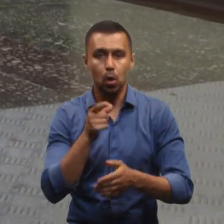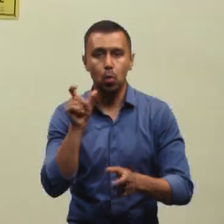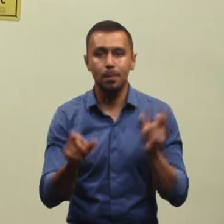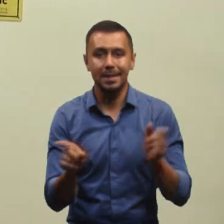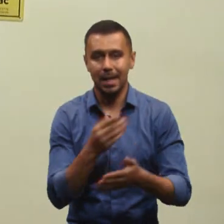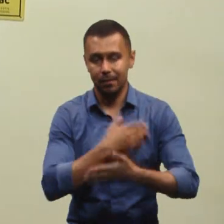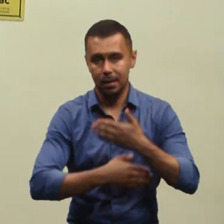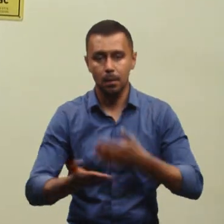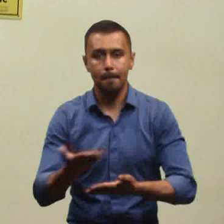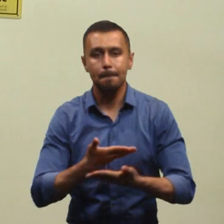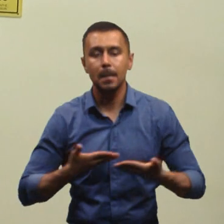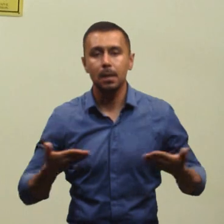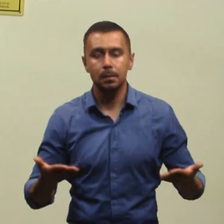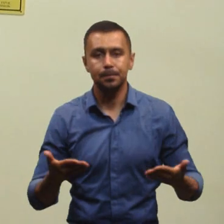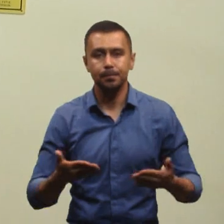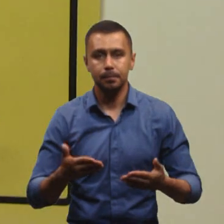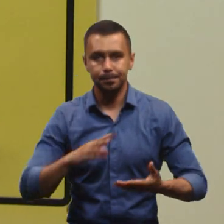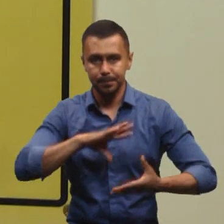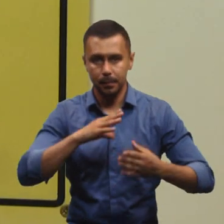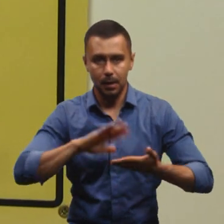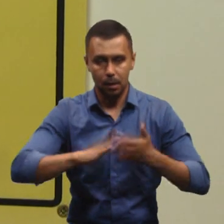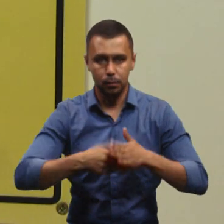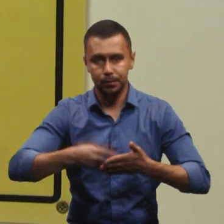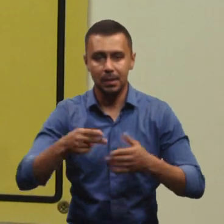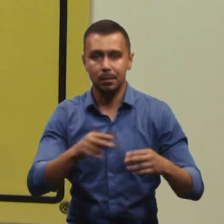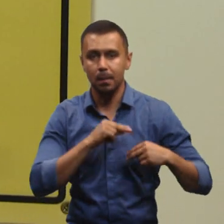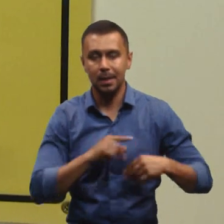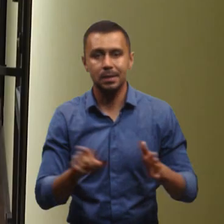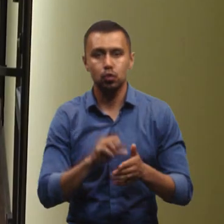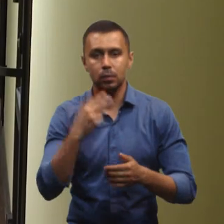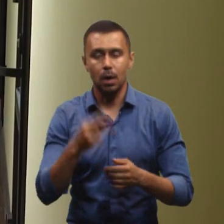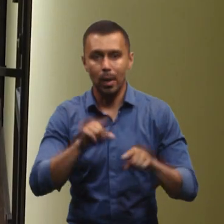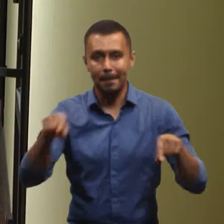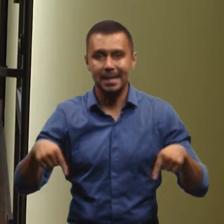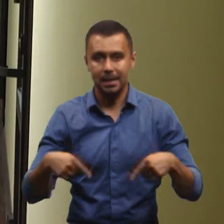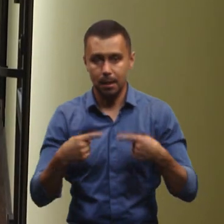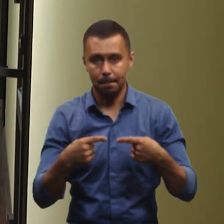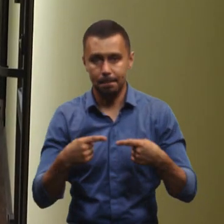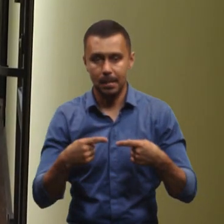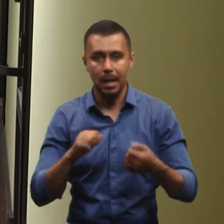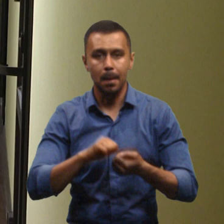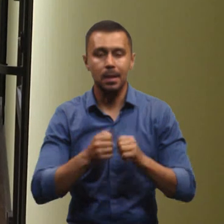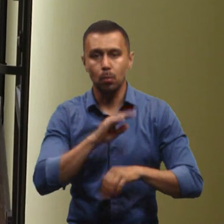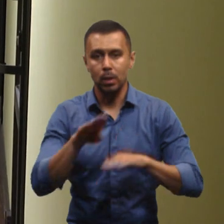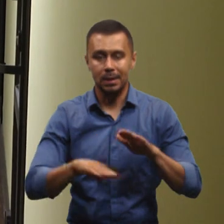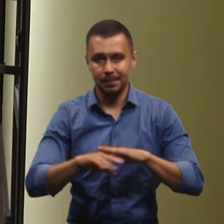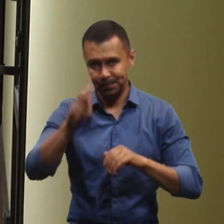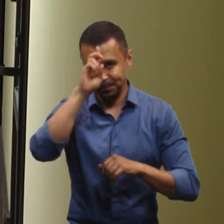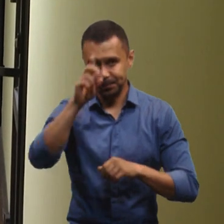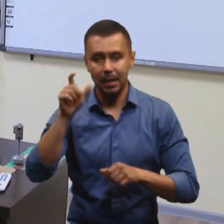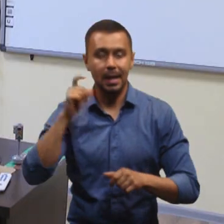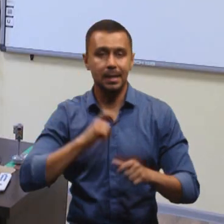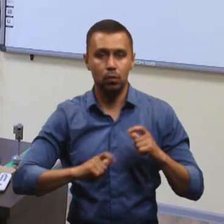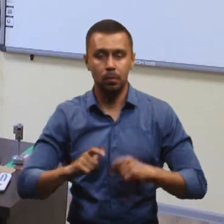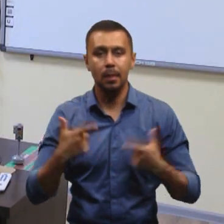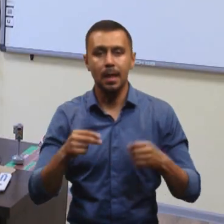інвалідністю. Ми заключили договір співпраці з соціально-реабілітаційним Кам'янець-Подільським державним інститутом,